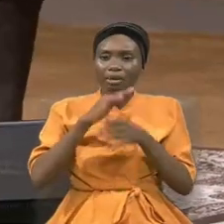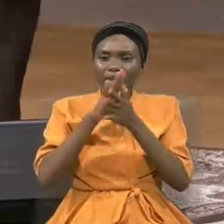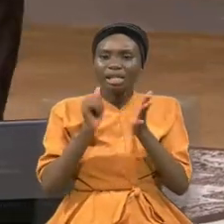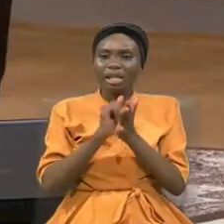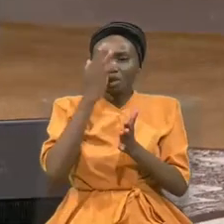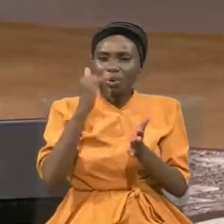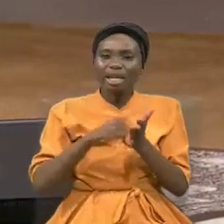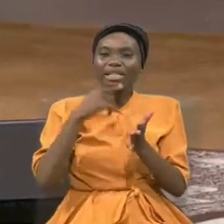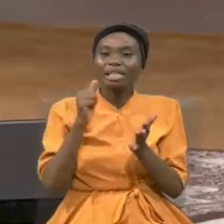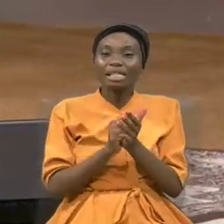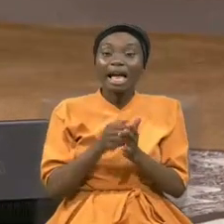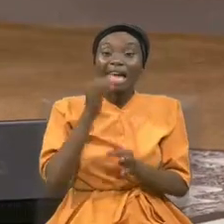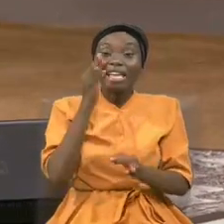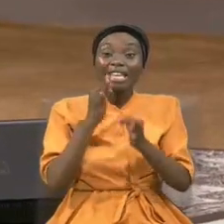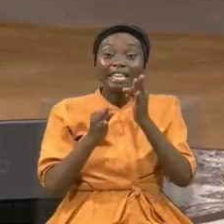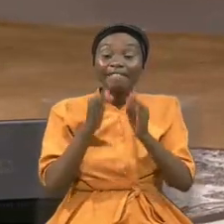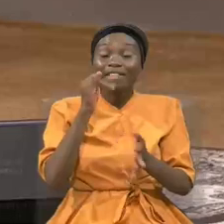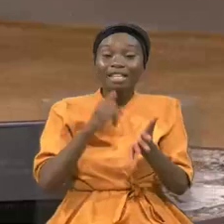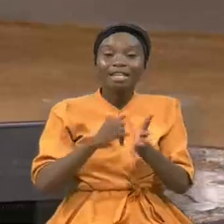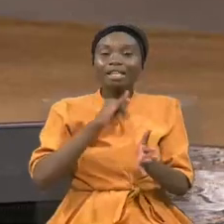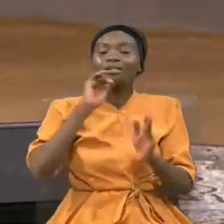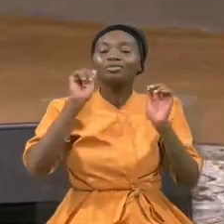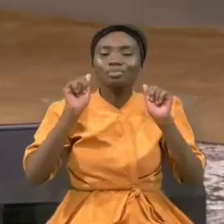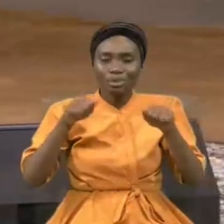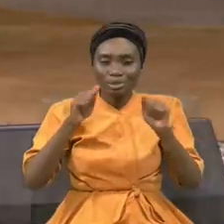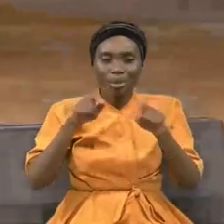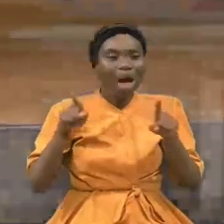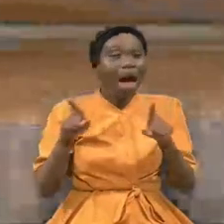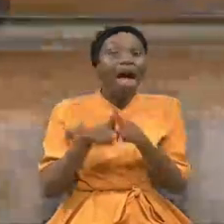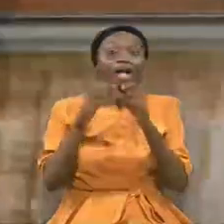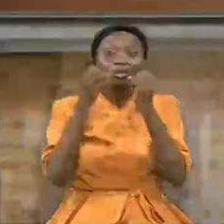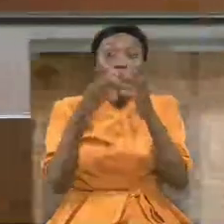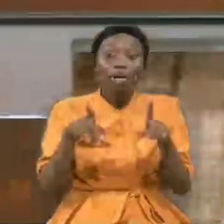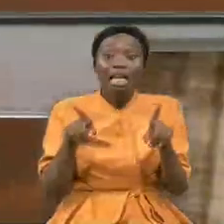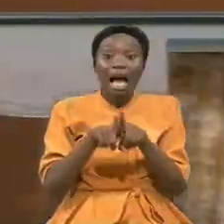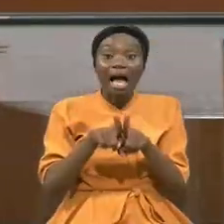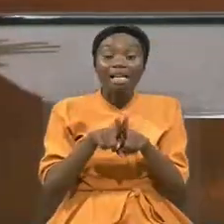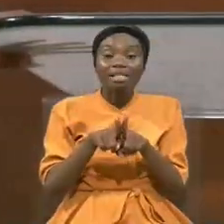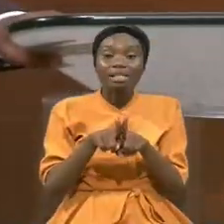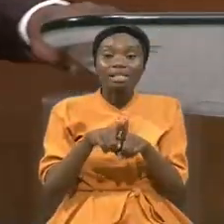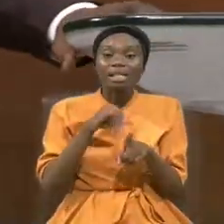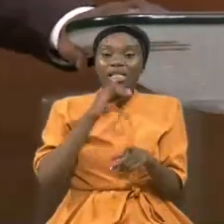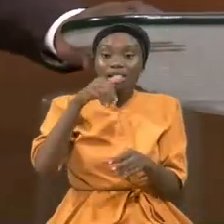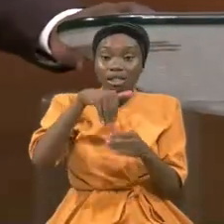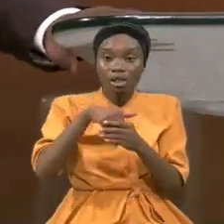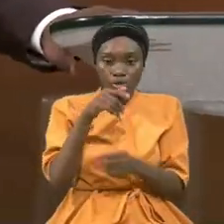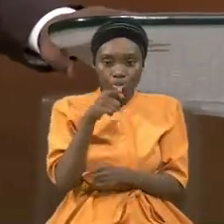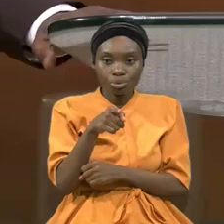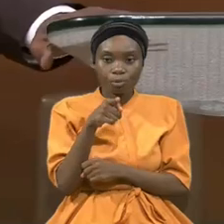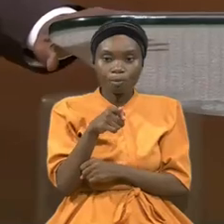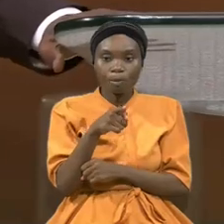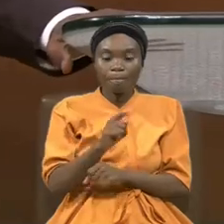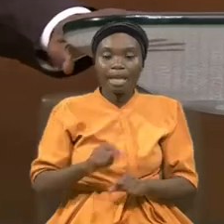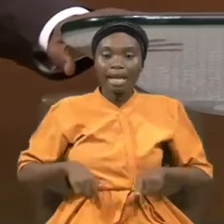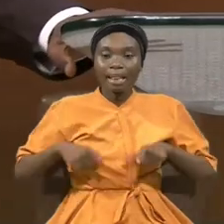parce qu'on veut être pacificateur. C'est impossible. Il dit que autant que cela dépend de